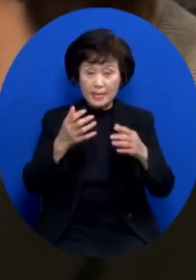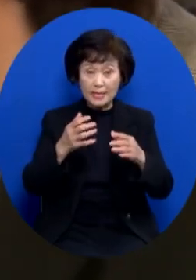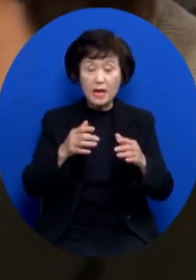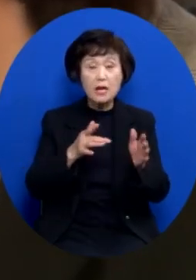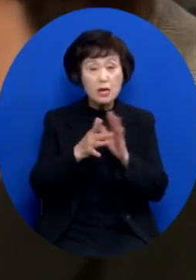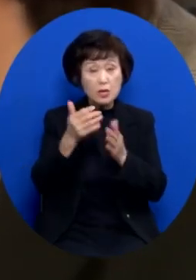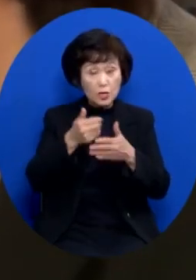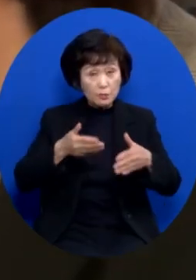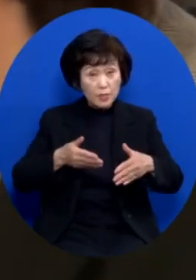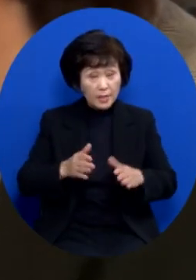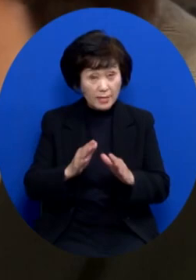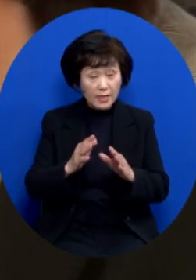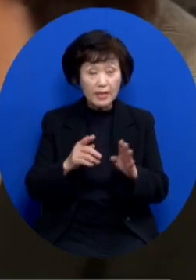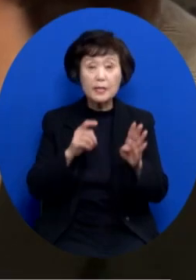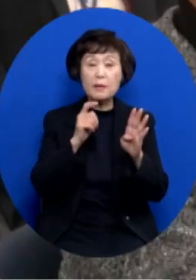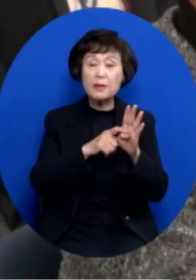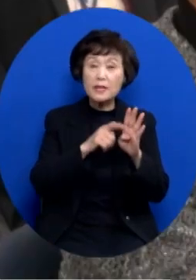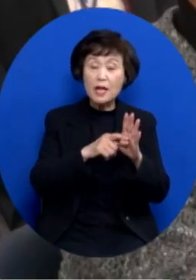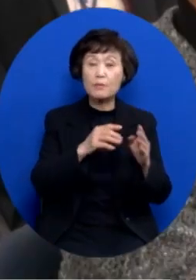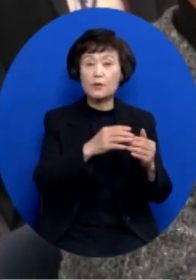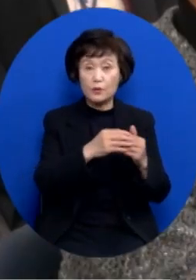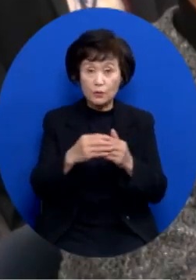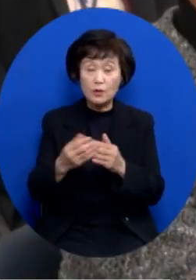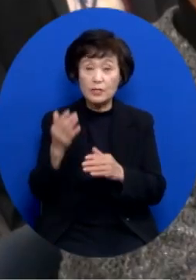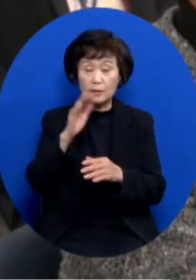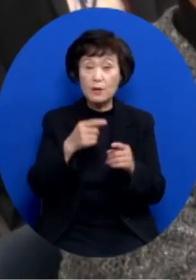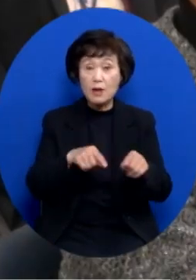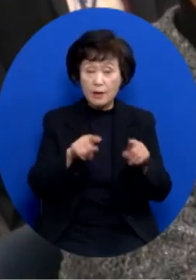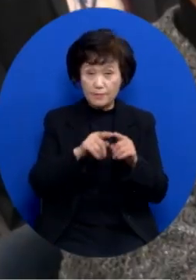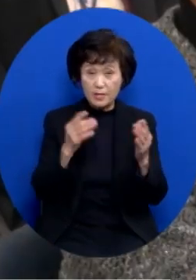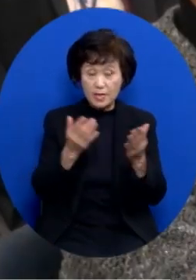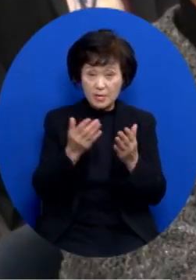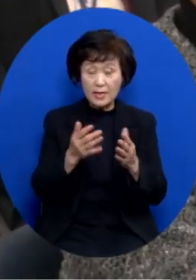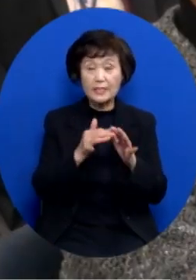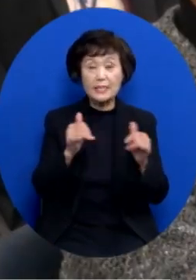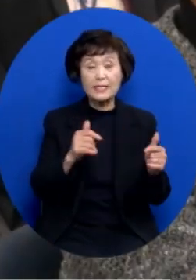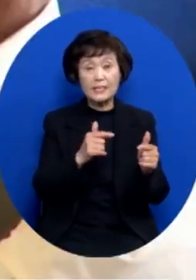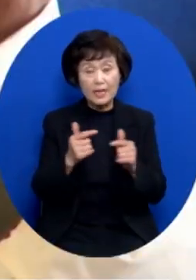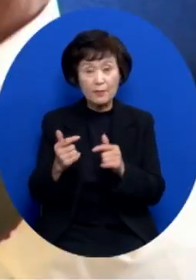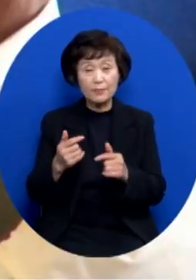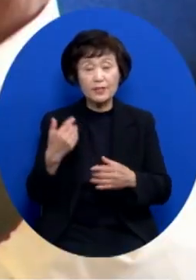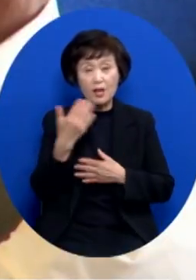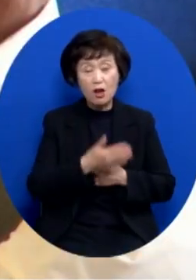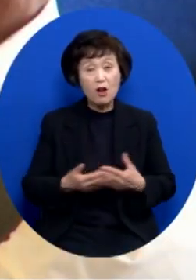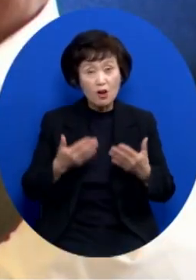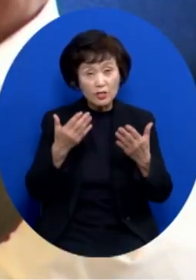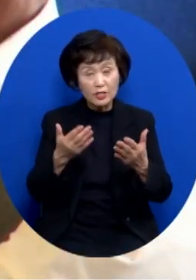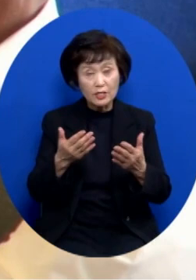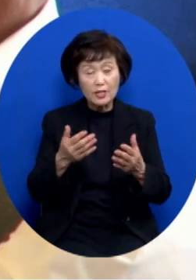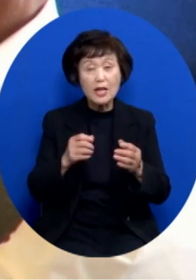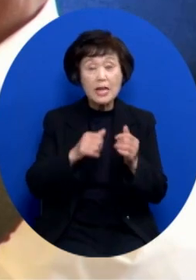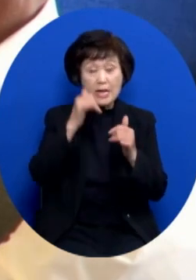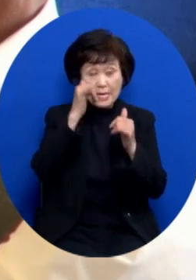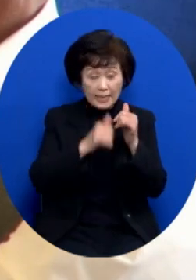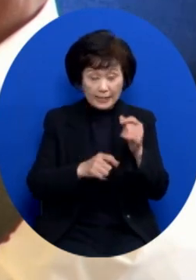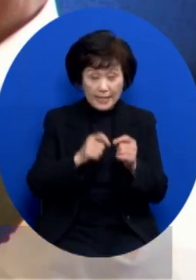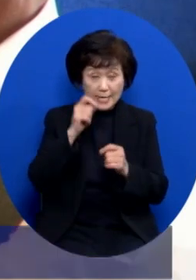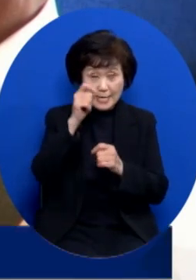베들레헴으로 인도하셨다며 지금까지 함께 동역해온 지체들의 헌신은 길이길이 역사에 칭송받을 것이라고